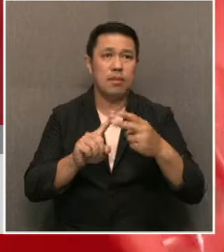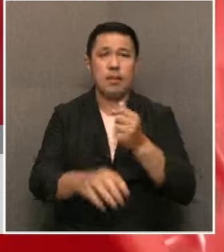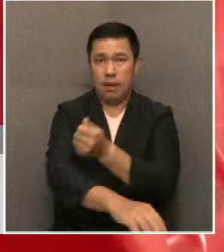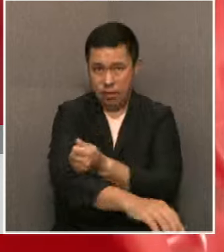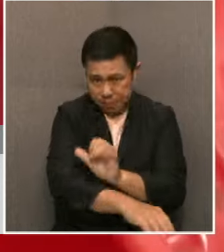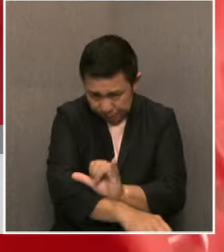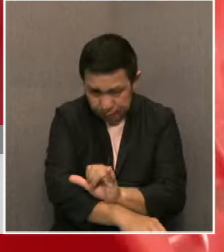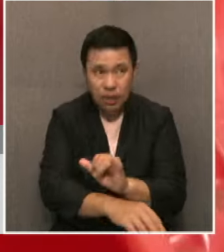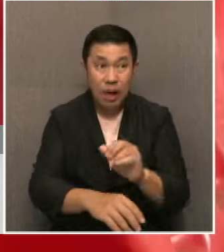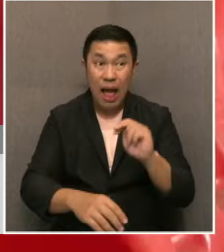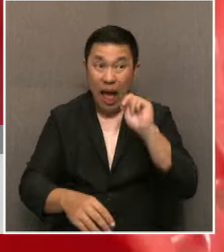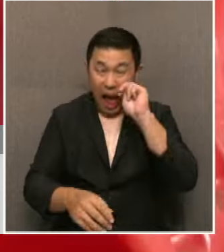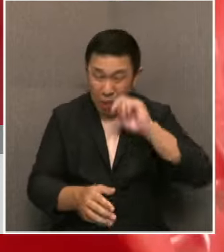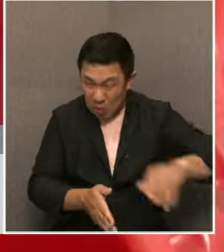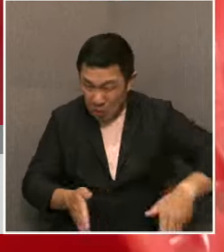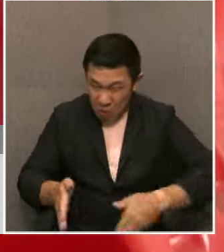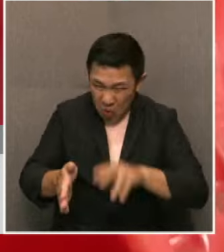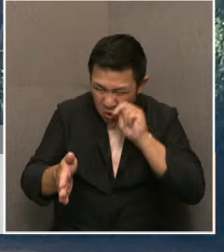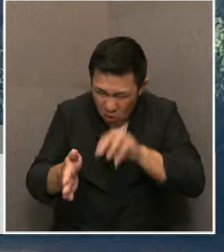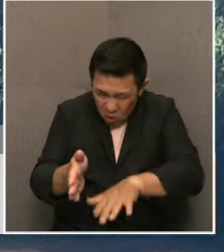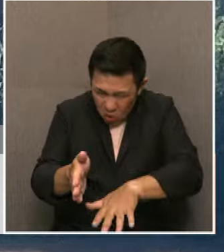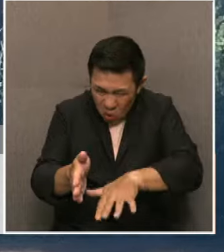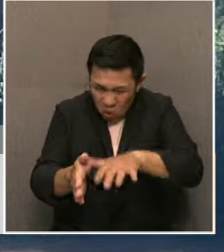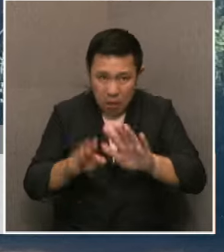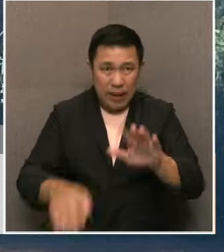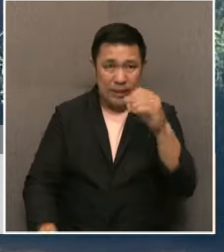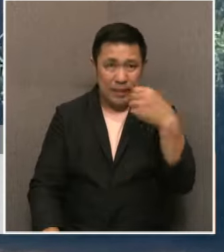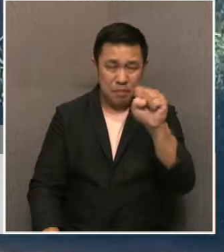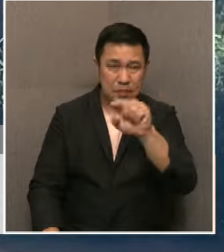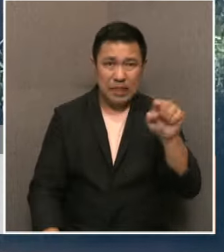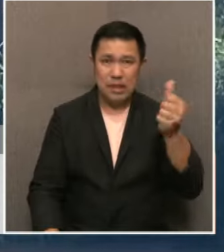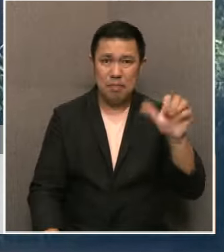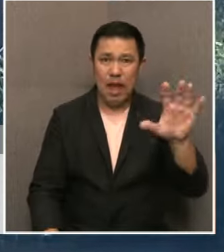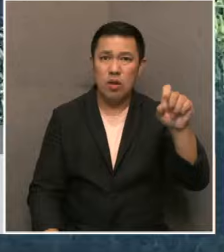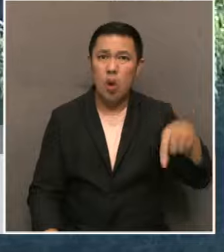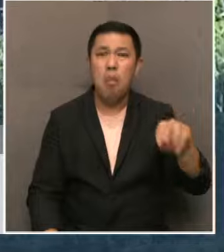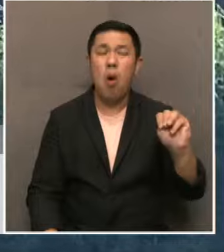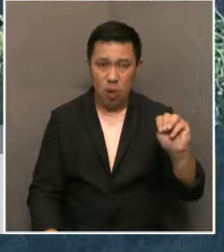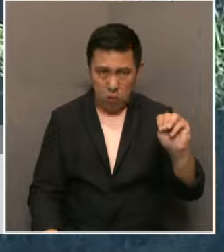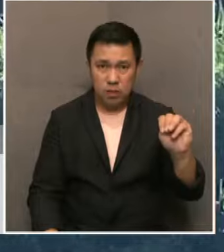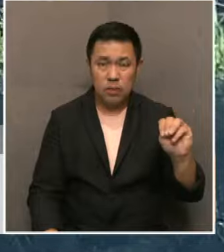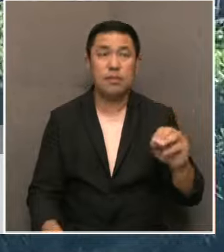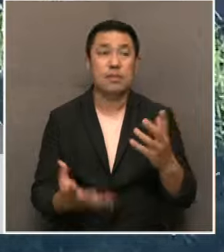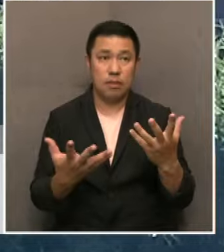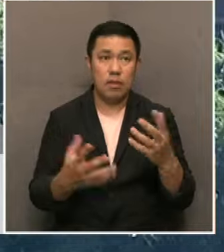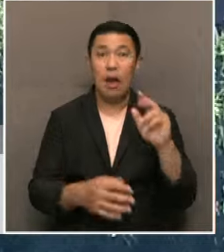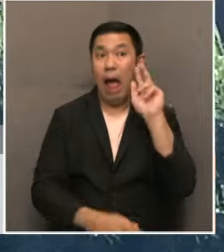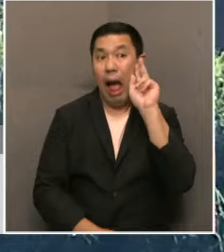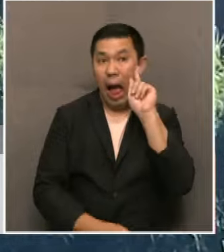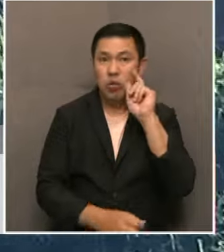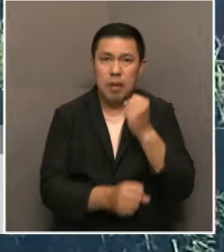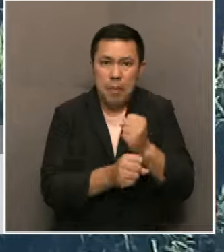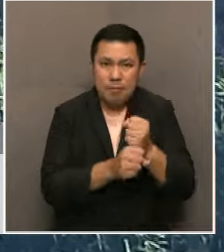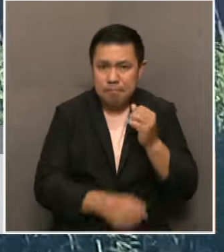าระดับน้ำจะยกตัวขึ้นประมาณ10ถึง15เซนติเมตรนะคะนอกจากนี้แล้วค่ะทีมข่าวล